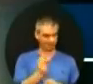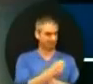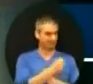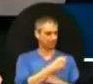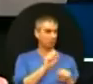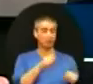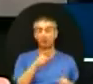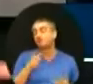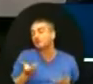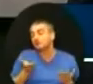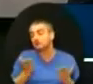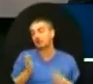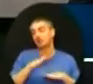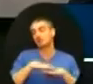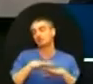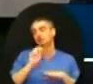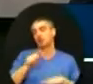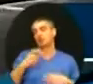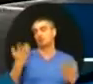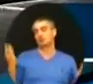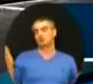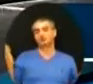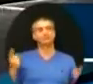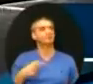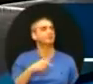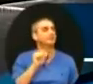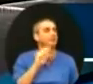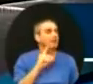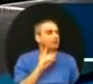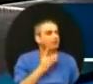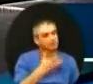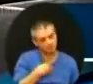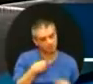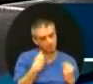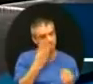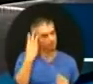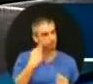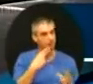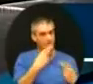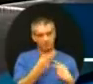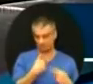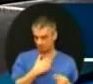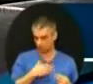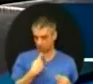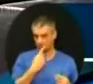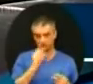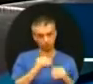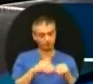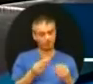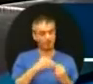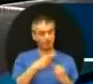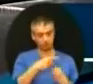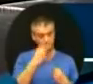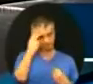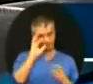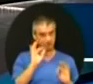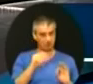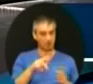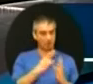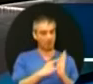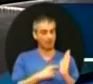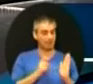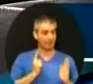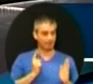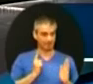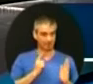הכנסת. אבל זה התפקיד של הכנסת. אלדד, בוא ניתן לשלי להגיד. אני רוצה לומר שיש מגבלה נוספת, הגיונית על חקיקה